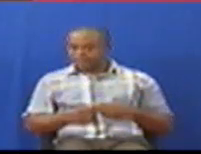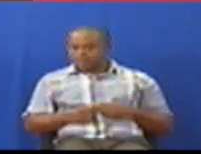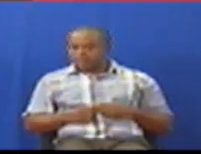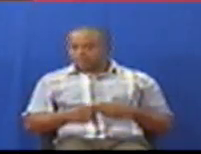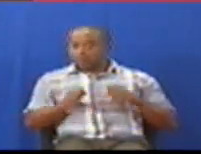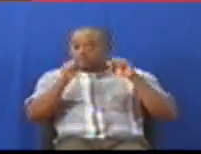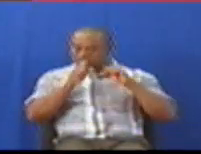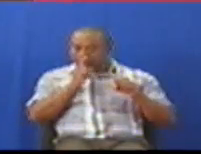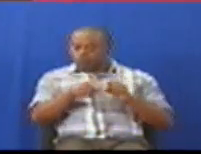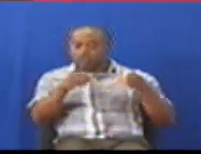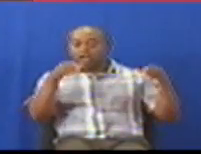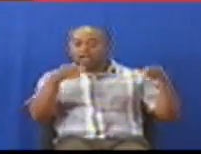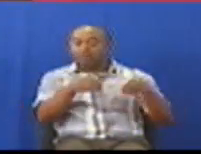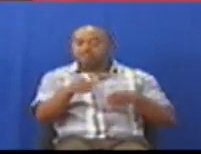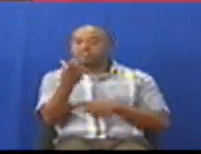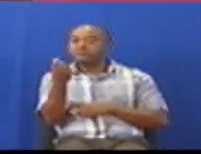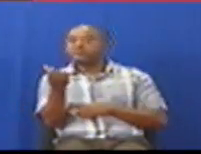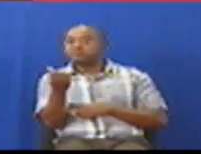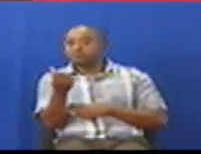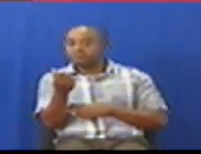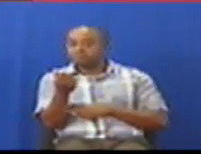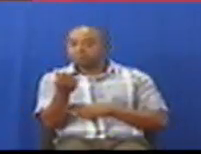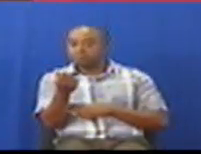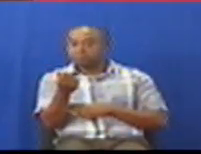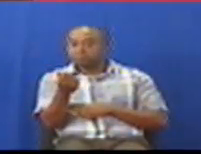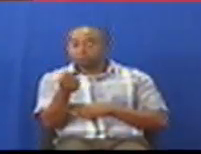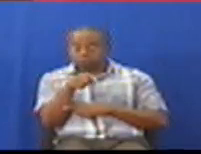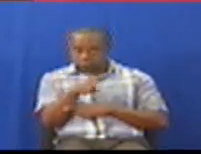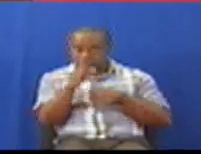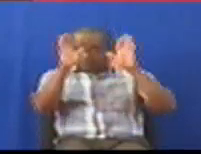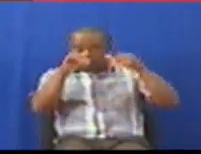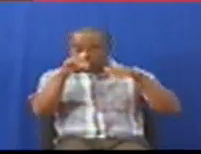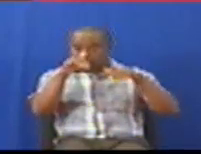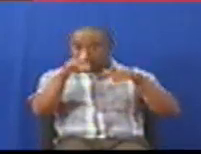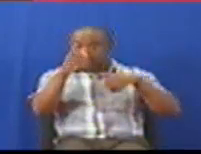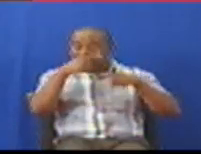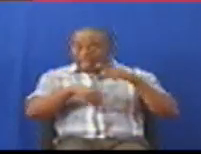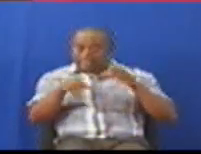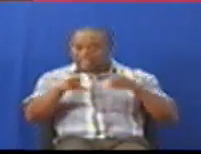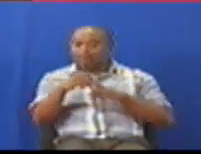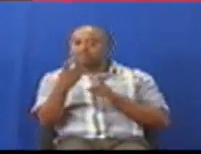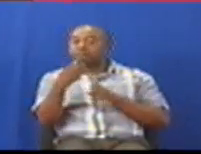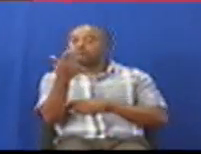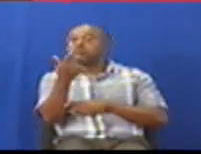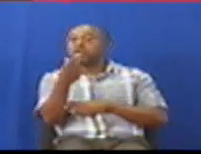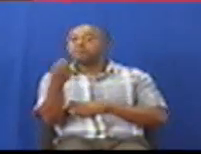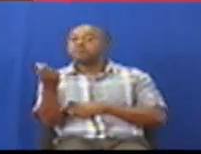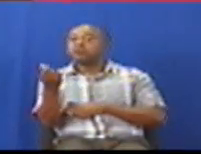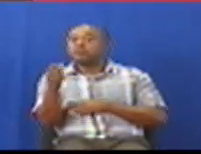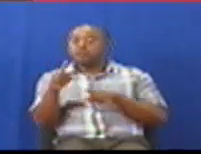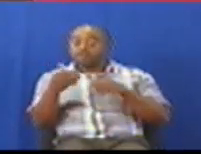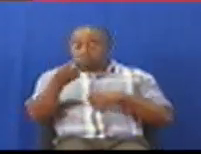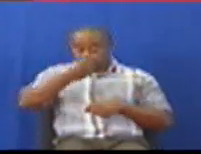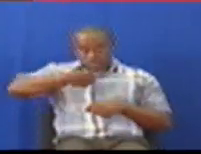na kamati za fedha. Mbunge anapaswa kuingia kwenye kamati moja tu ya fedha. Lakini sisi pale